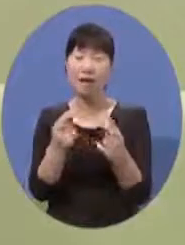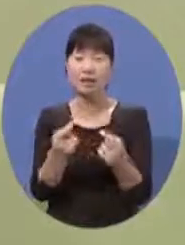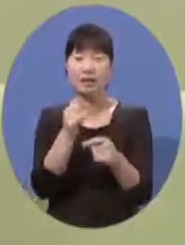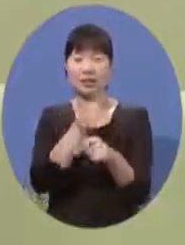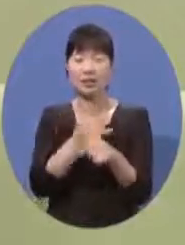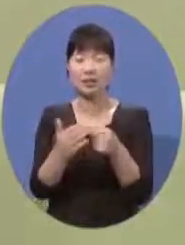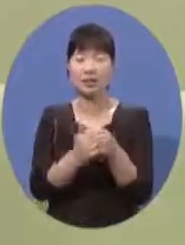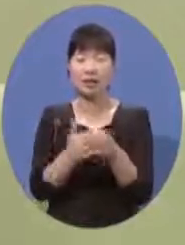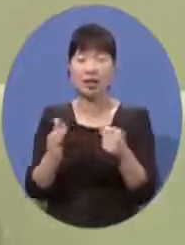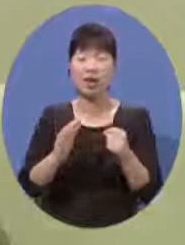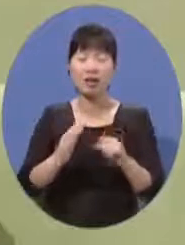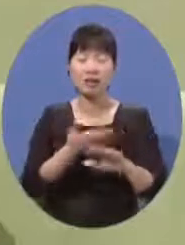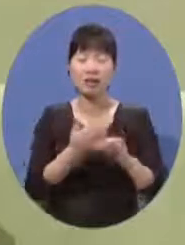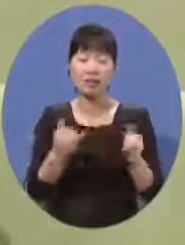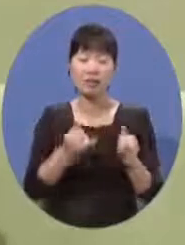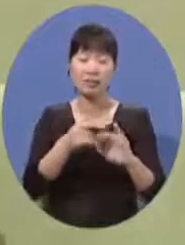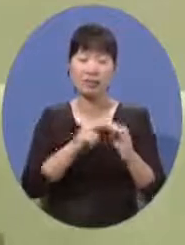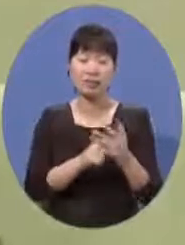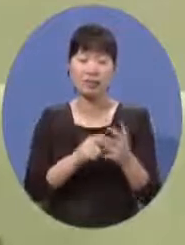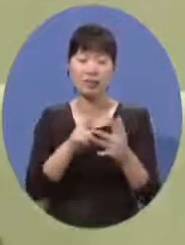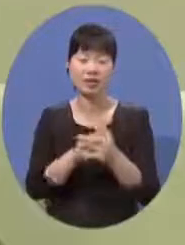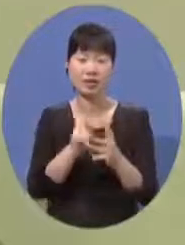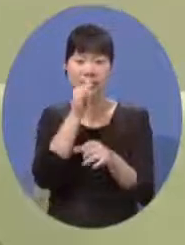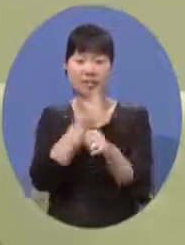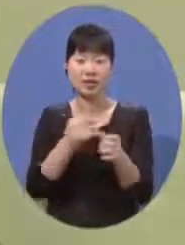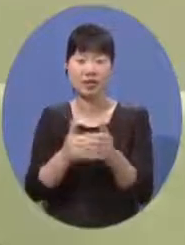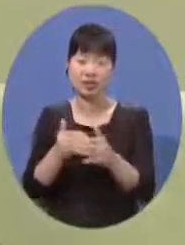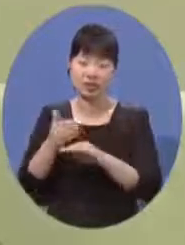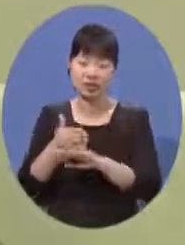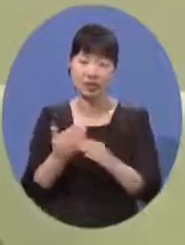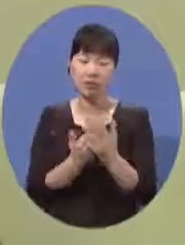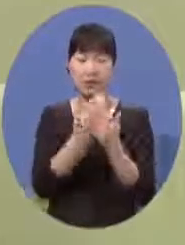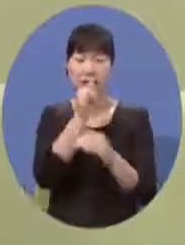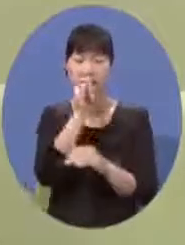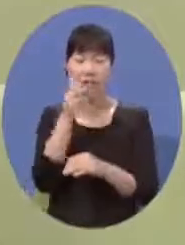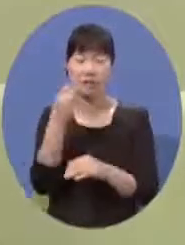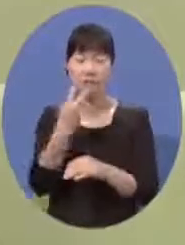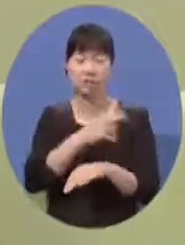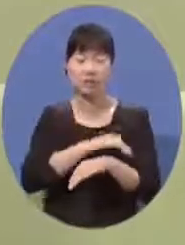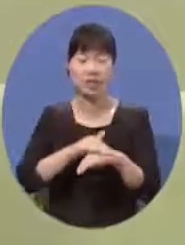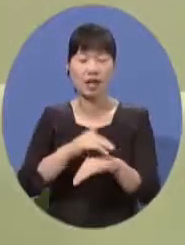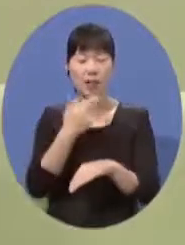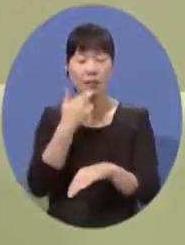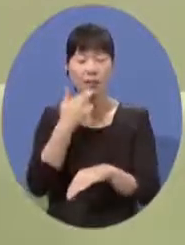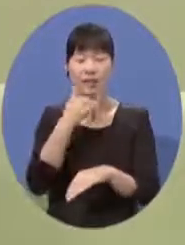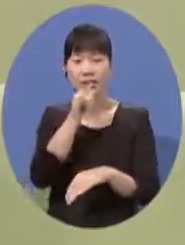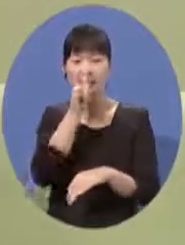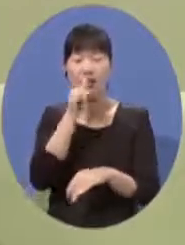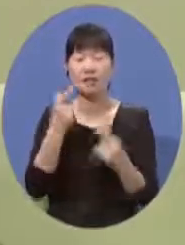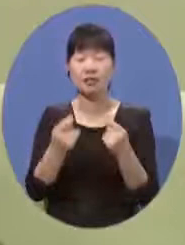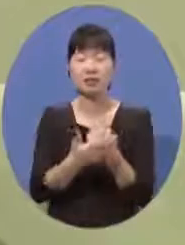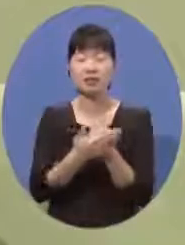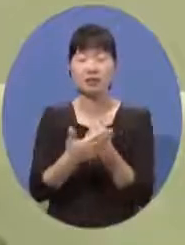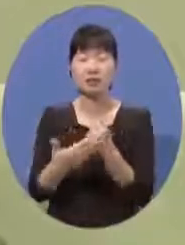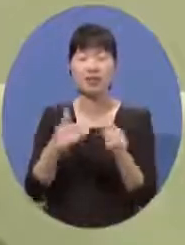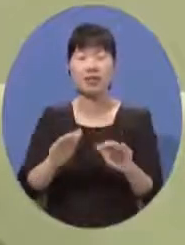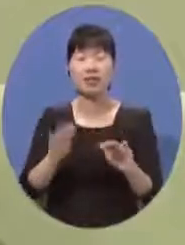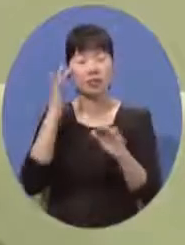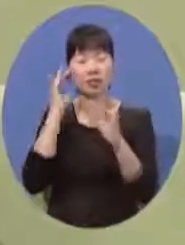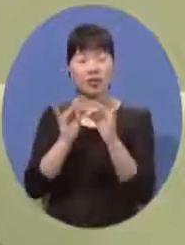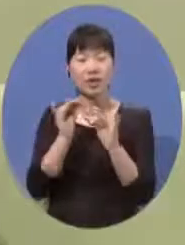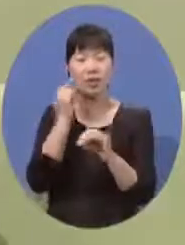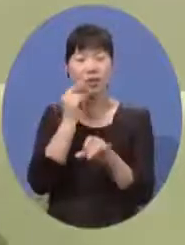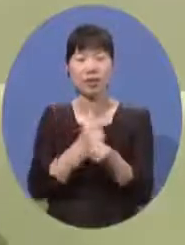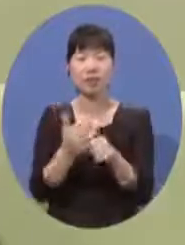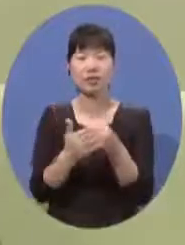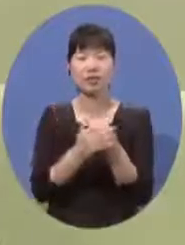사람 감정을 읽는데 이런 거울 세포가 좀 뒤늦게 발달하거나 잘 없는 경우가 있습니다. 그러다 보면 아이가 공감을